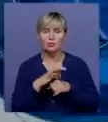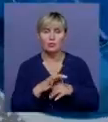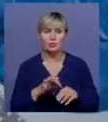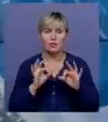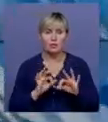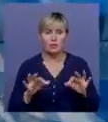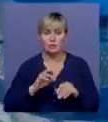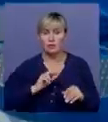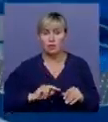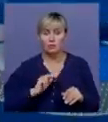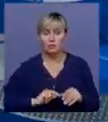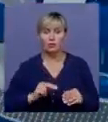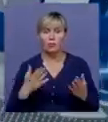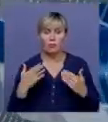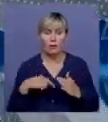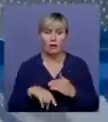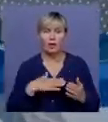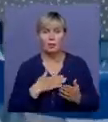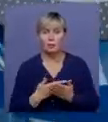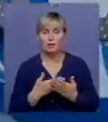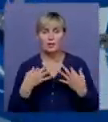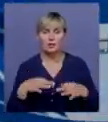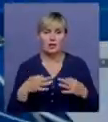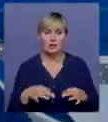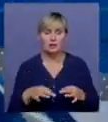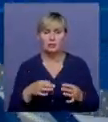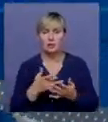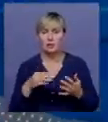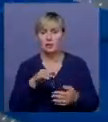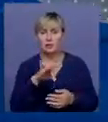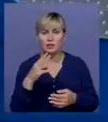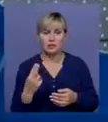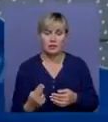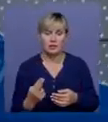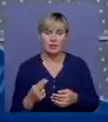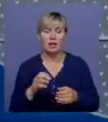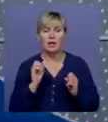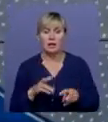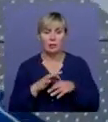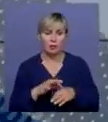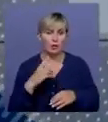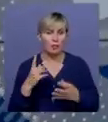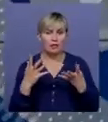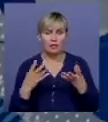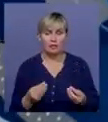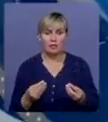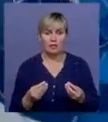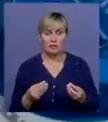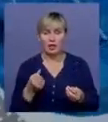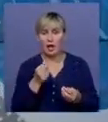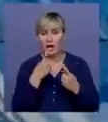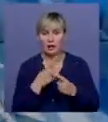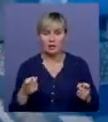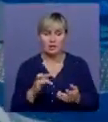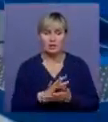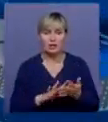разъяснительную работу в парках общественном транспорте и торгово-развлекательных центрах о том как прошел первый день благотворительной акции